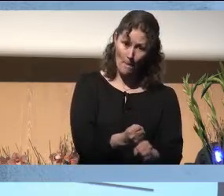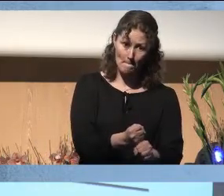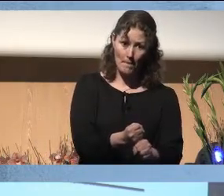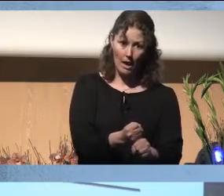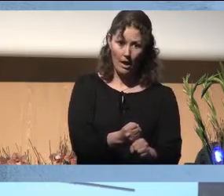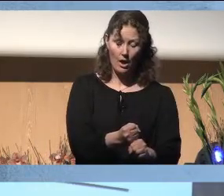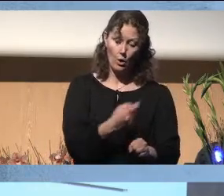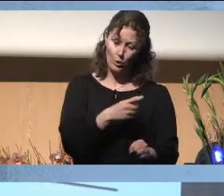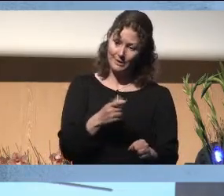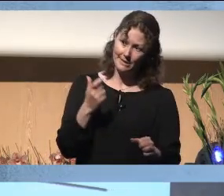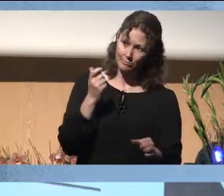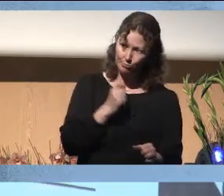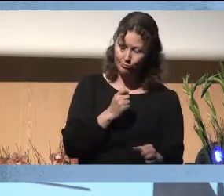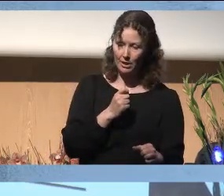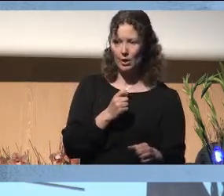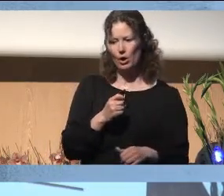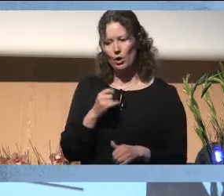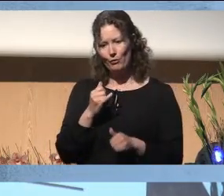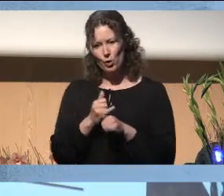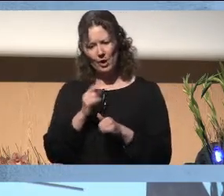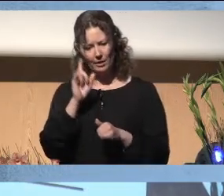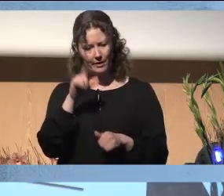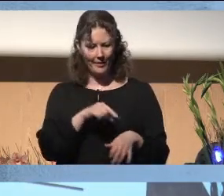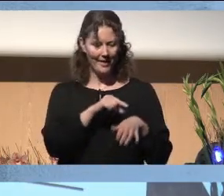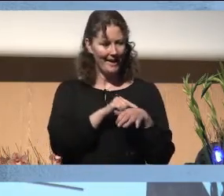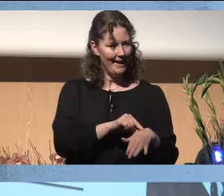ska lyda detta. Hur lätt är det att få läge att lyda?